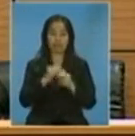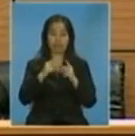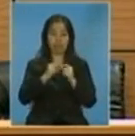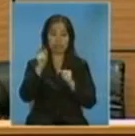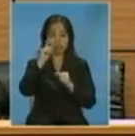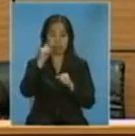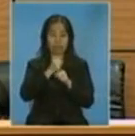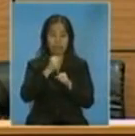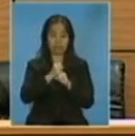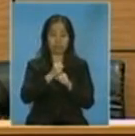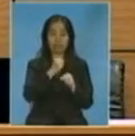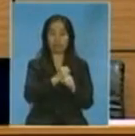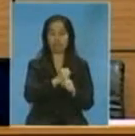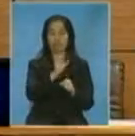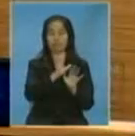แล้วก็มักจะไม่ทำฮะเ